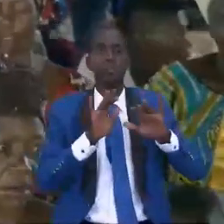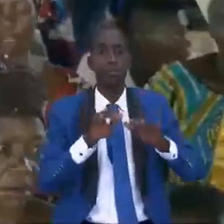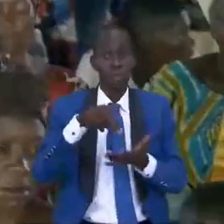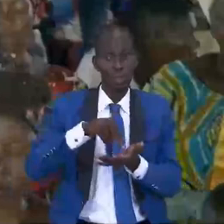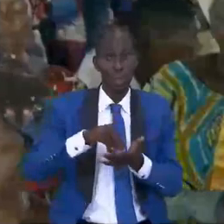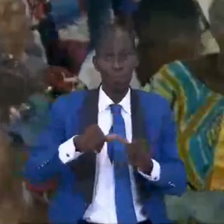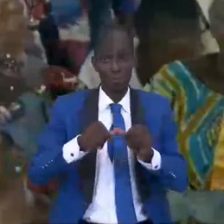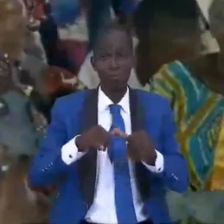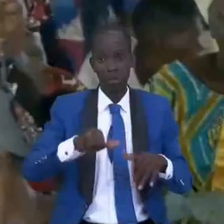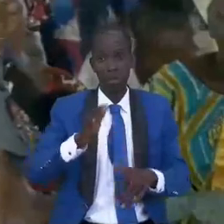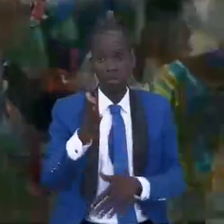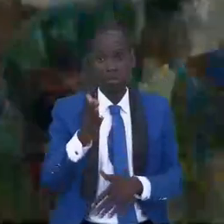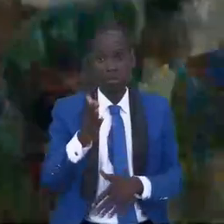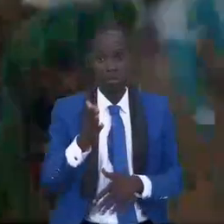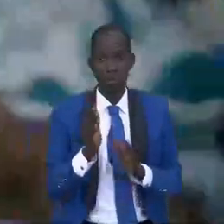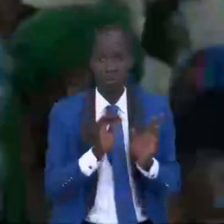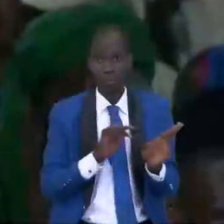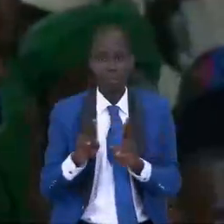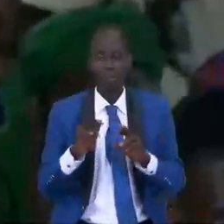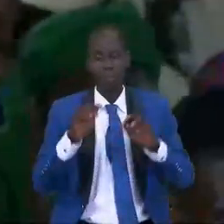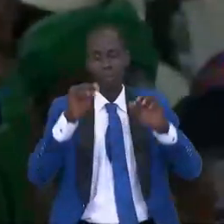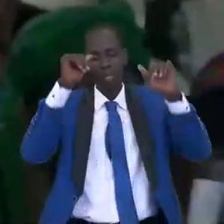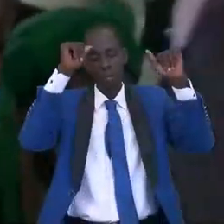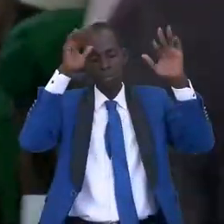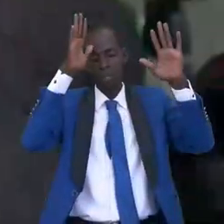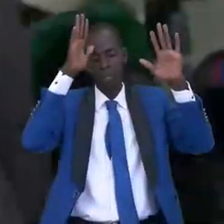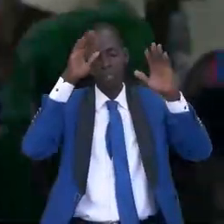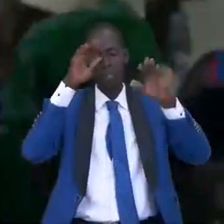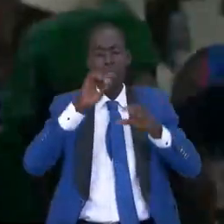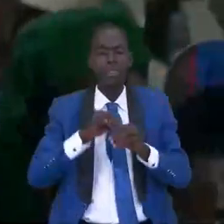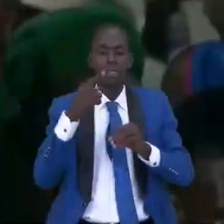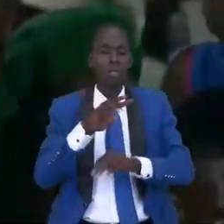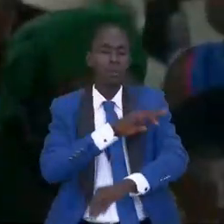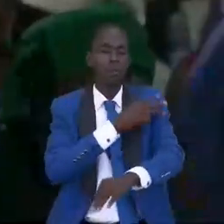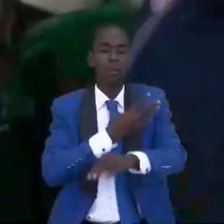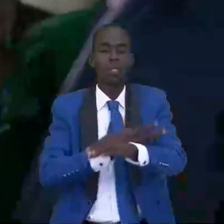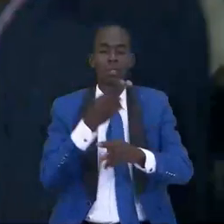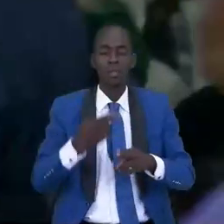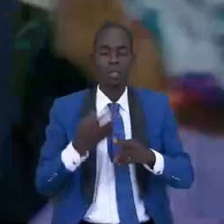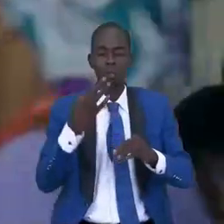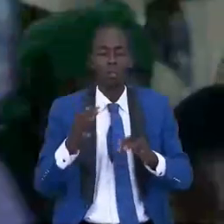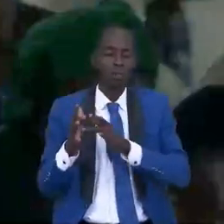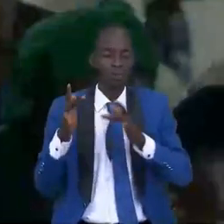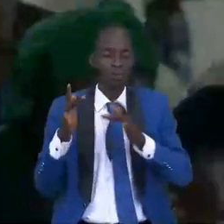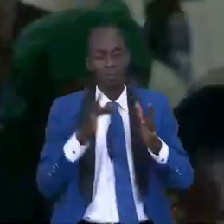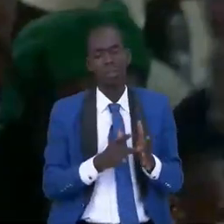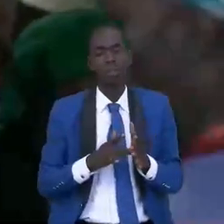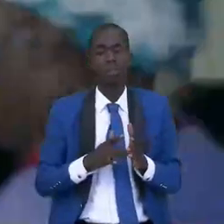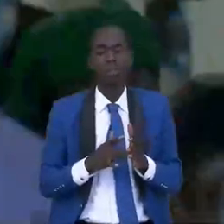Toujours debout, je vais prier avec vous. Père, au nom puissant de